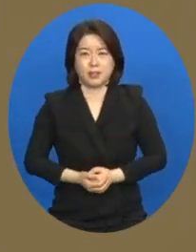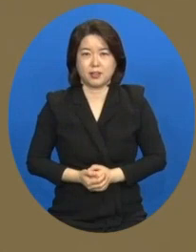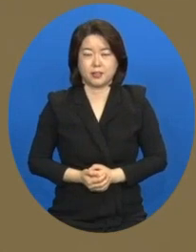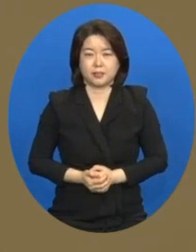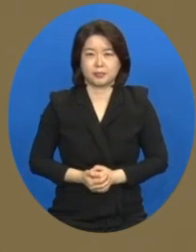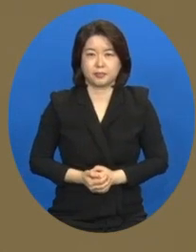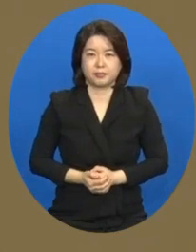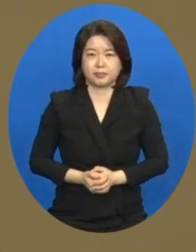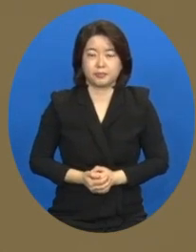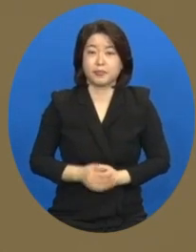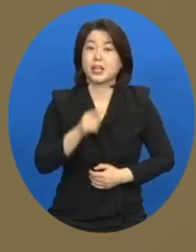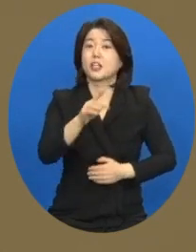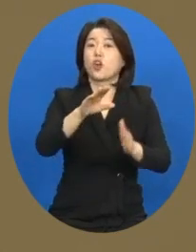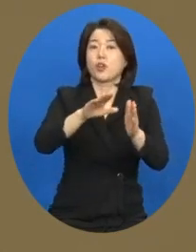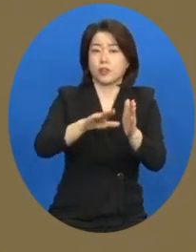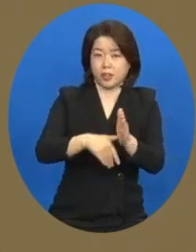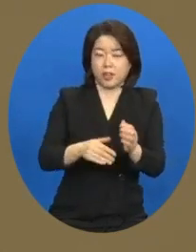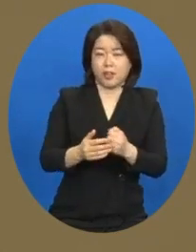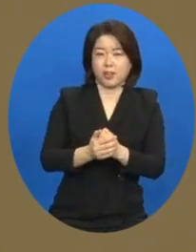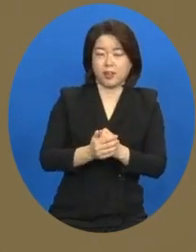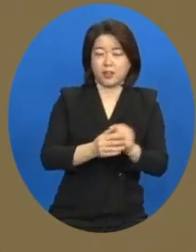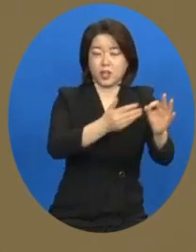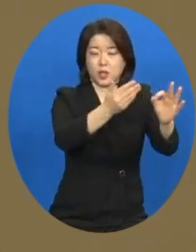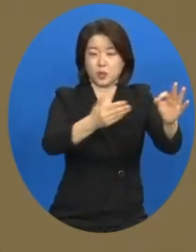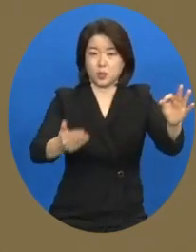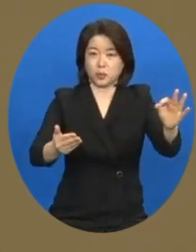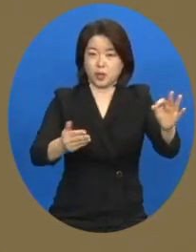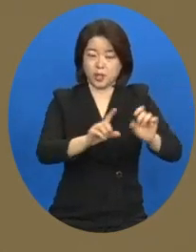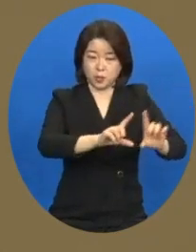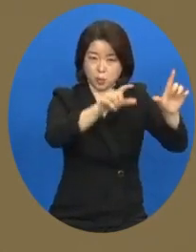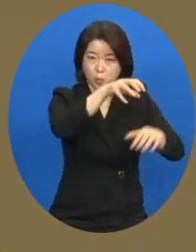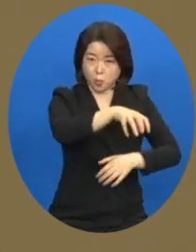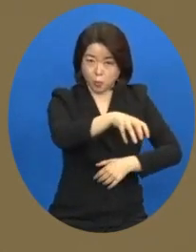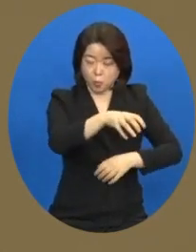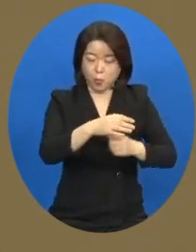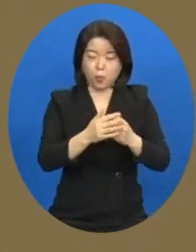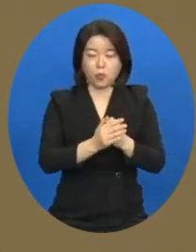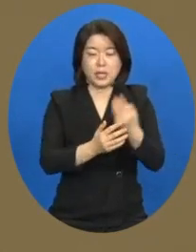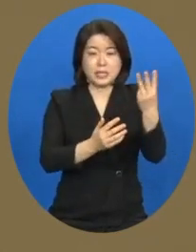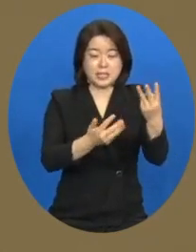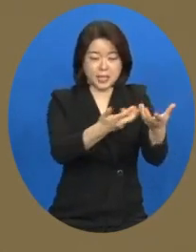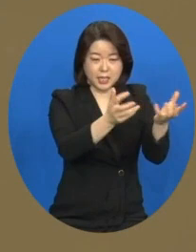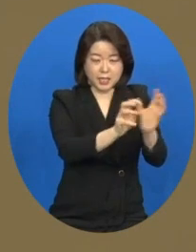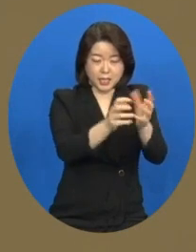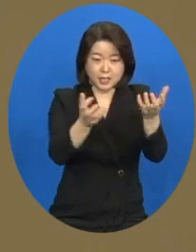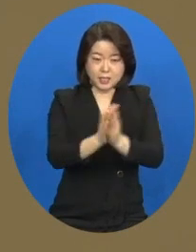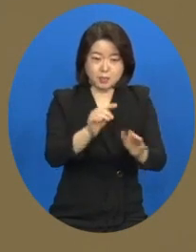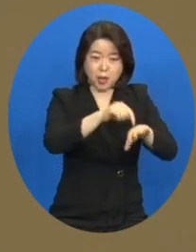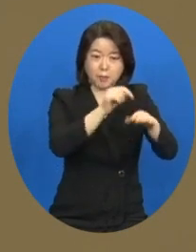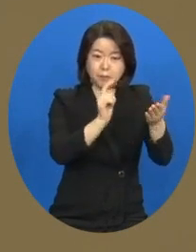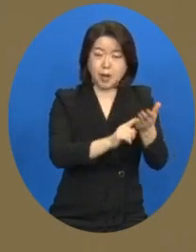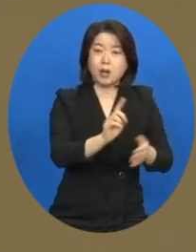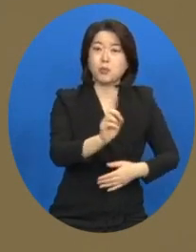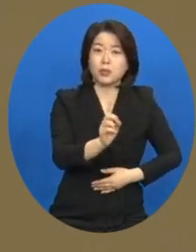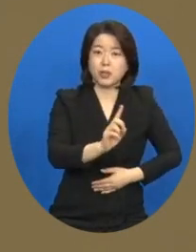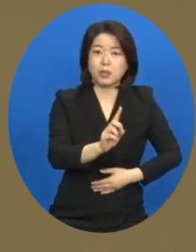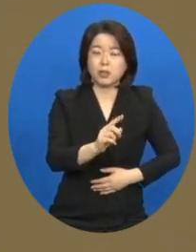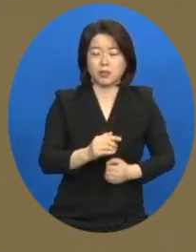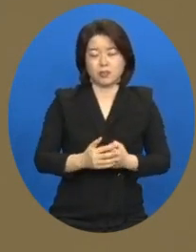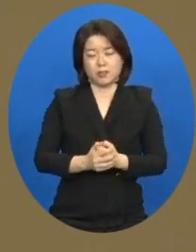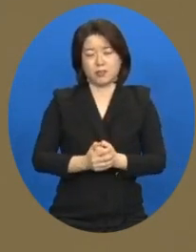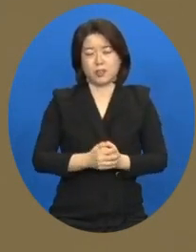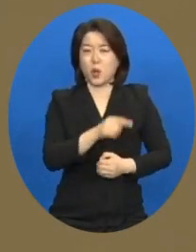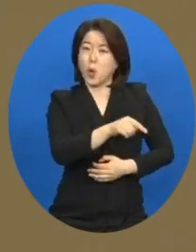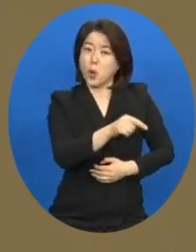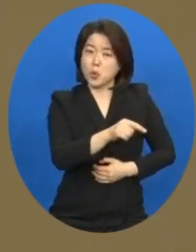자, 그럴 때 요단 동쪽편 세 지파의 심정이 어땠을까요? 사실 요단 동쪽편